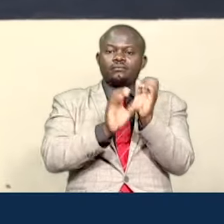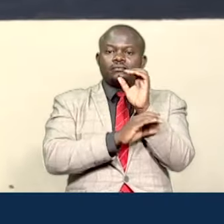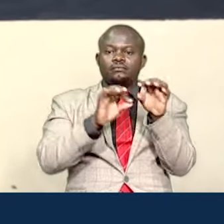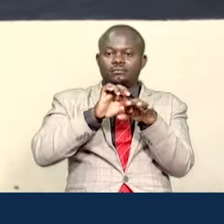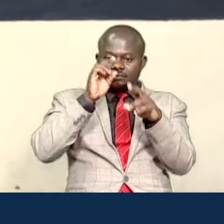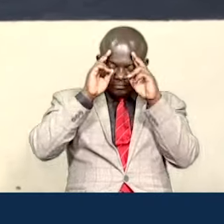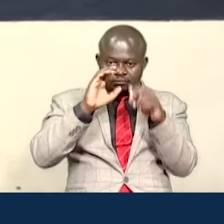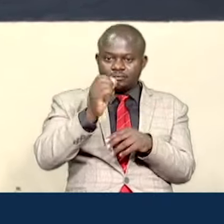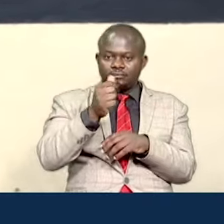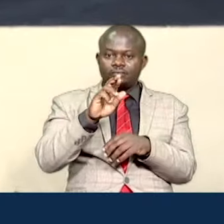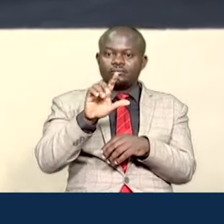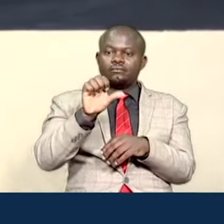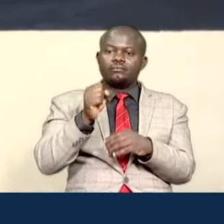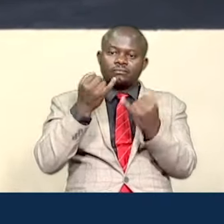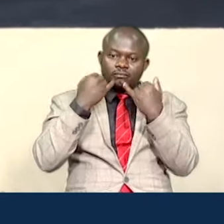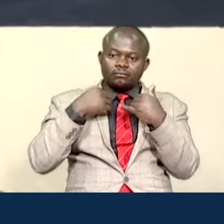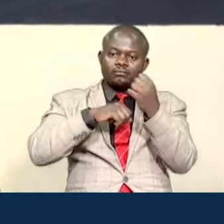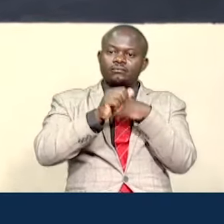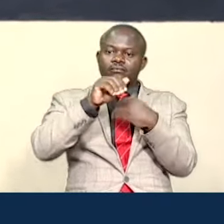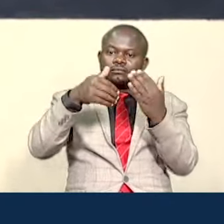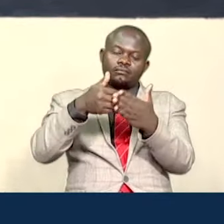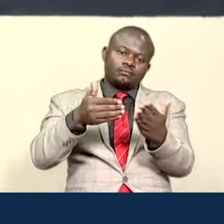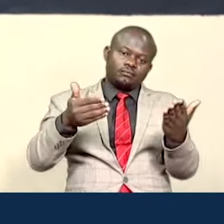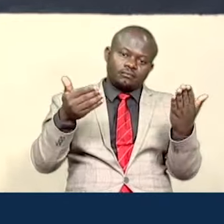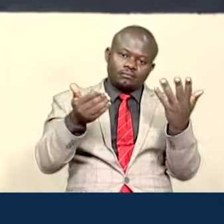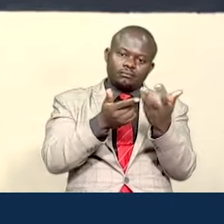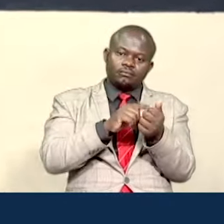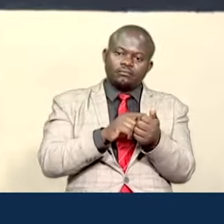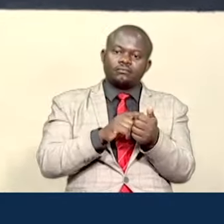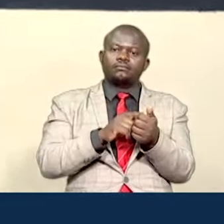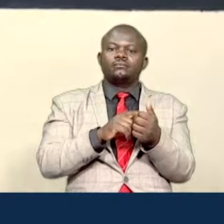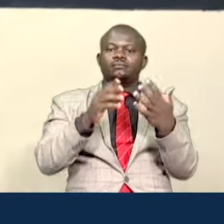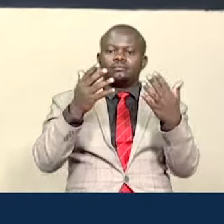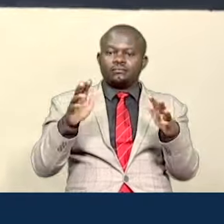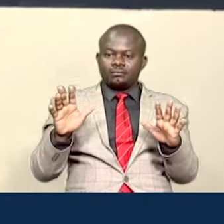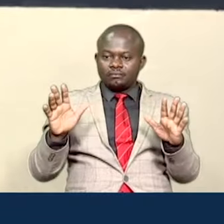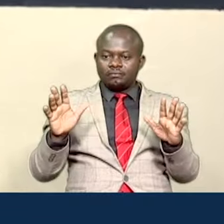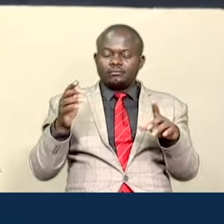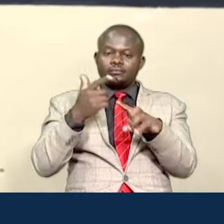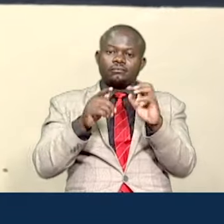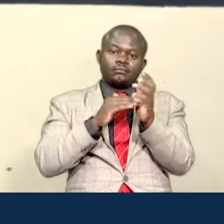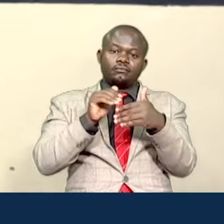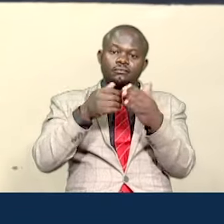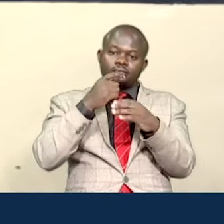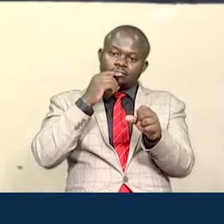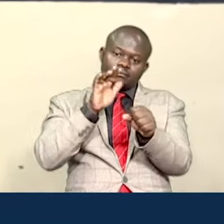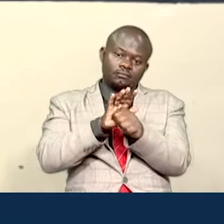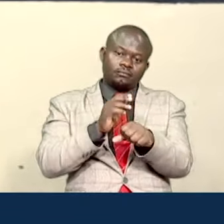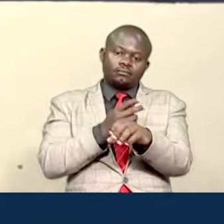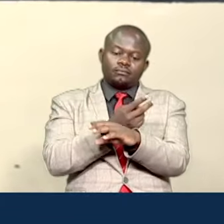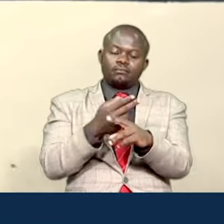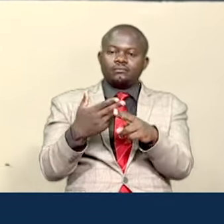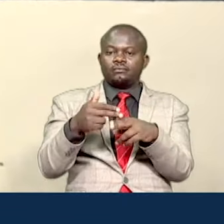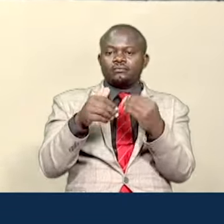Charles Munyaneza, mbwiye ko mu gihugu hose ibikorwa byo kubarura amajwi byamaze guhumuza, ndetse anatwizeza ko mu masaha ari